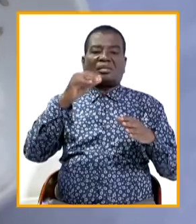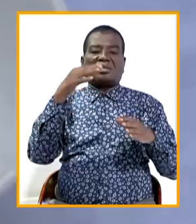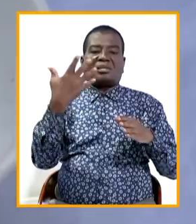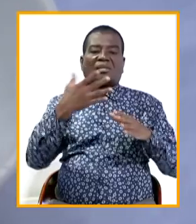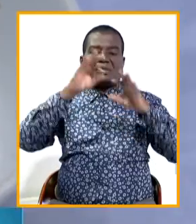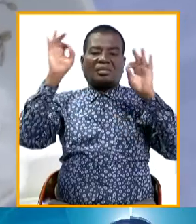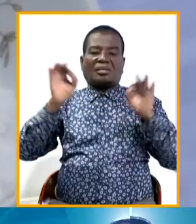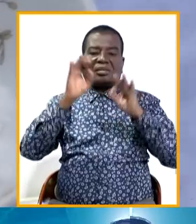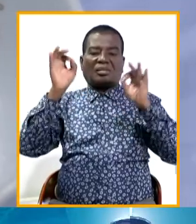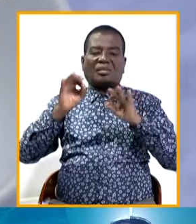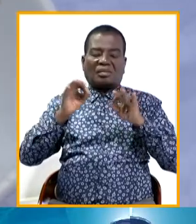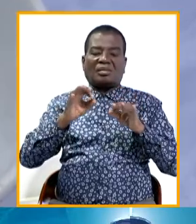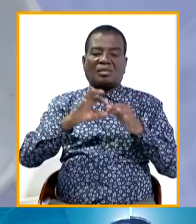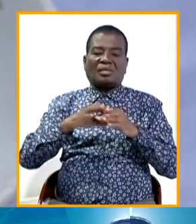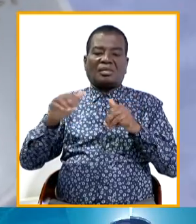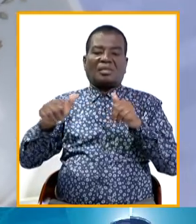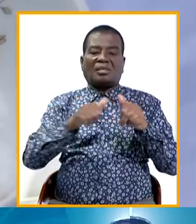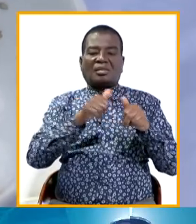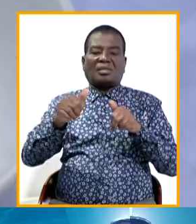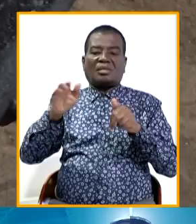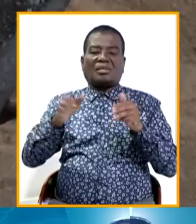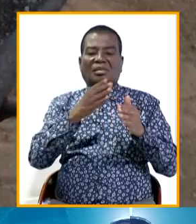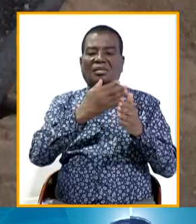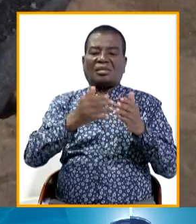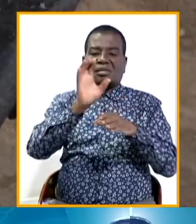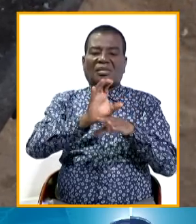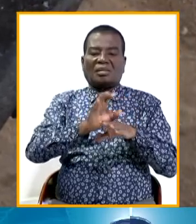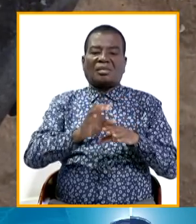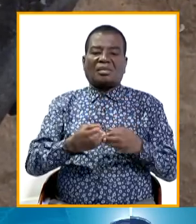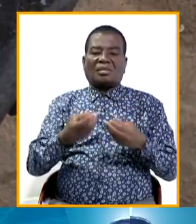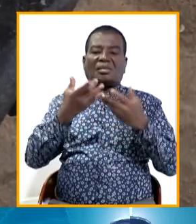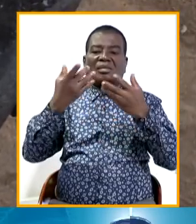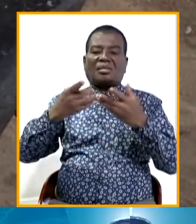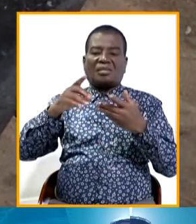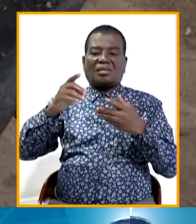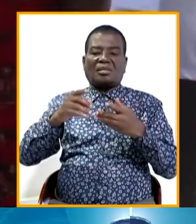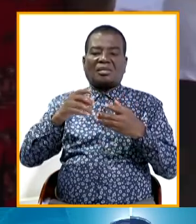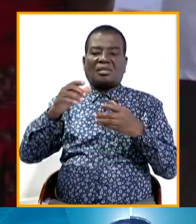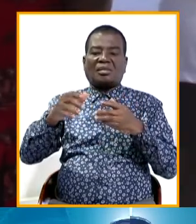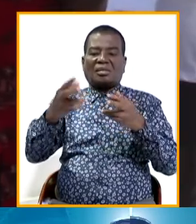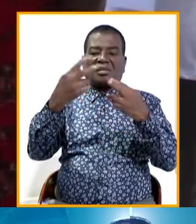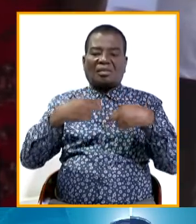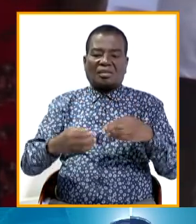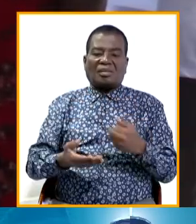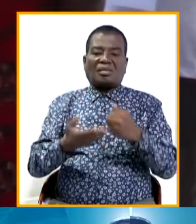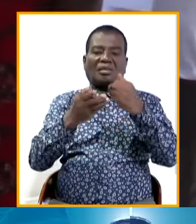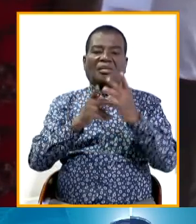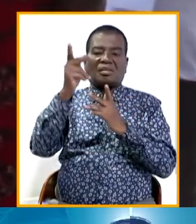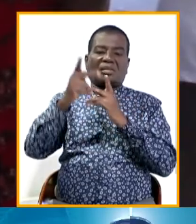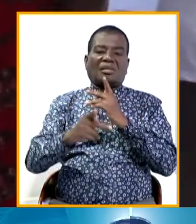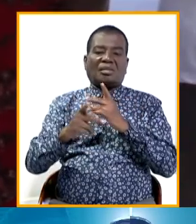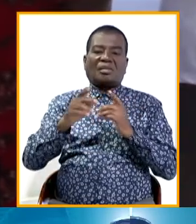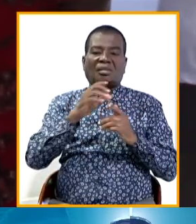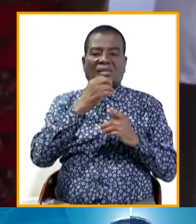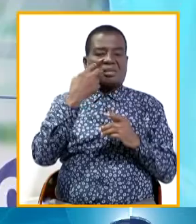édition du Festival des arts et cultures des 3A. Les promoteurs de l'événement viennent d'en donner le programme au